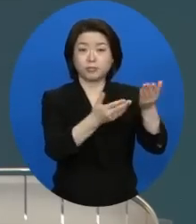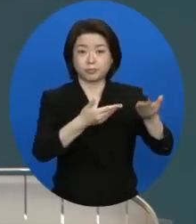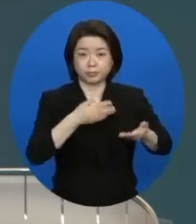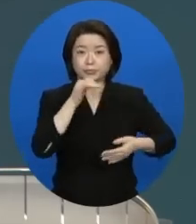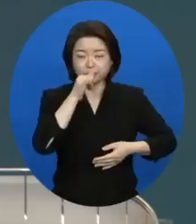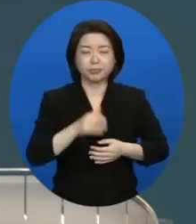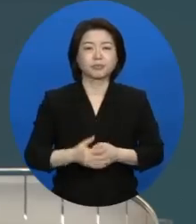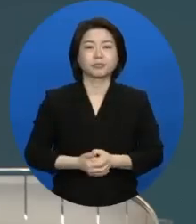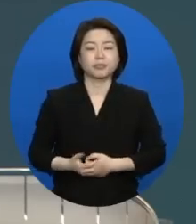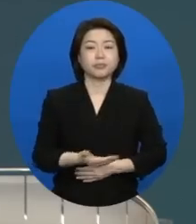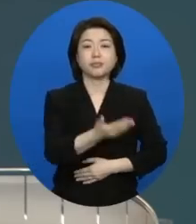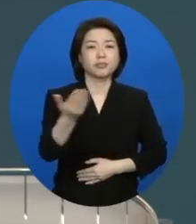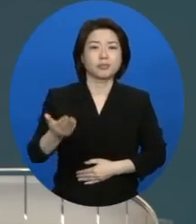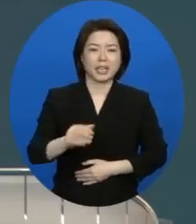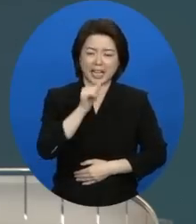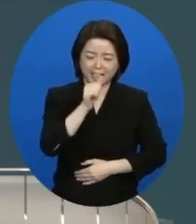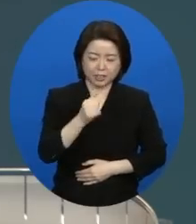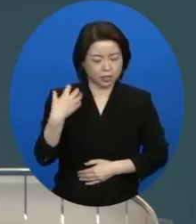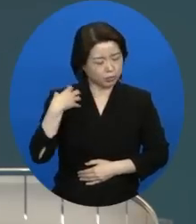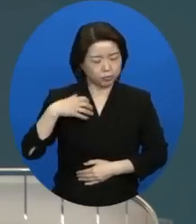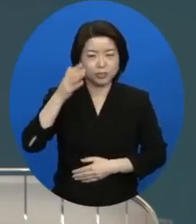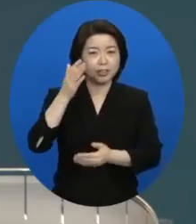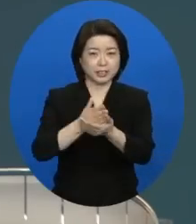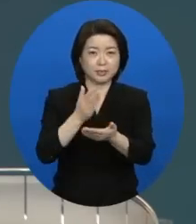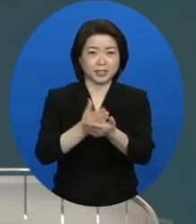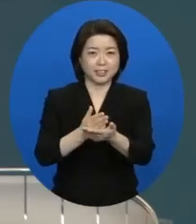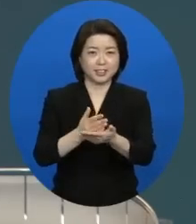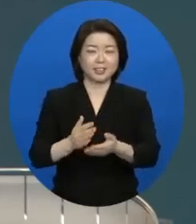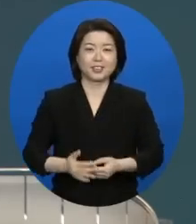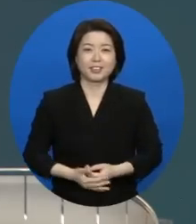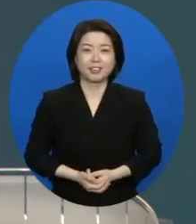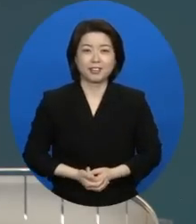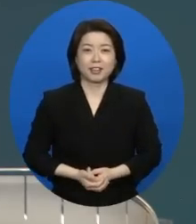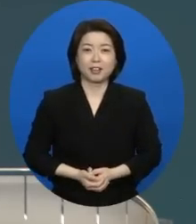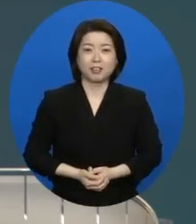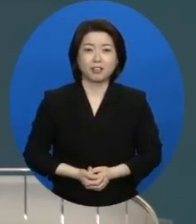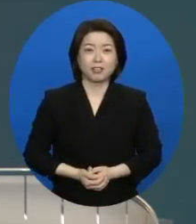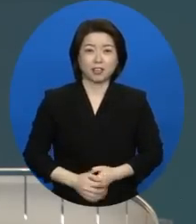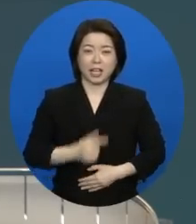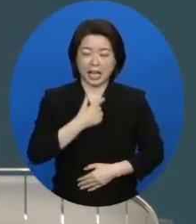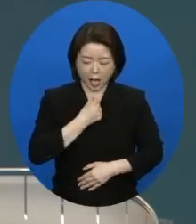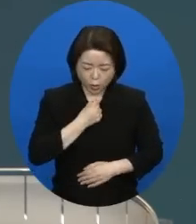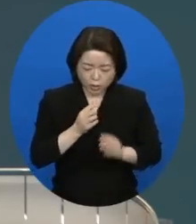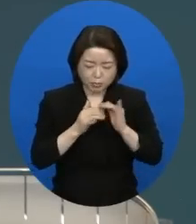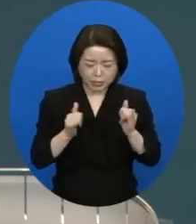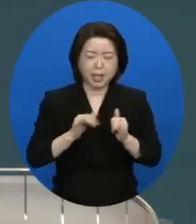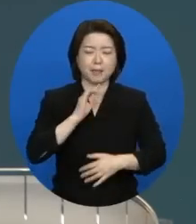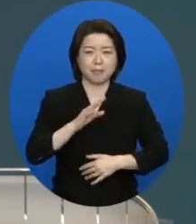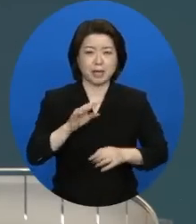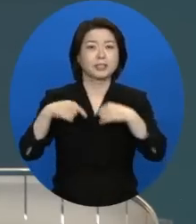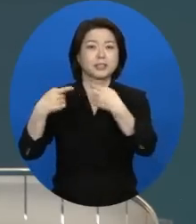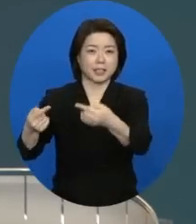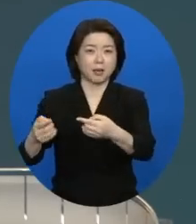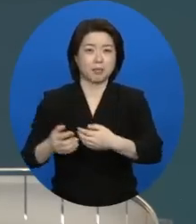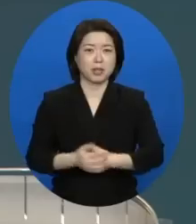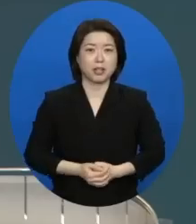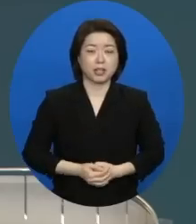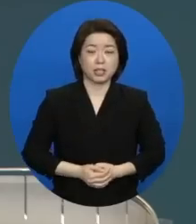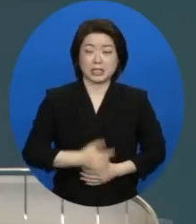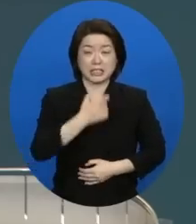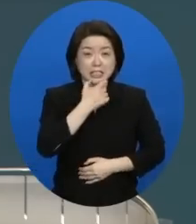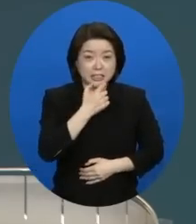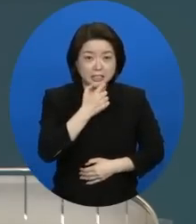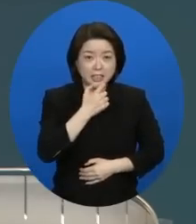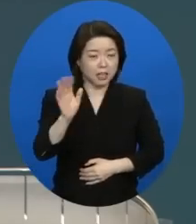해주셨는데, 여러분 절대로 부담 갖지 마세요. 하고 싶은 분만 하시면 돼요. 네. 하기 싫은